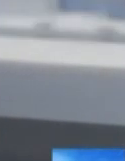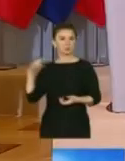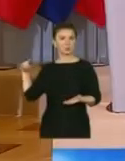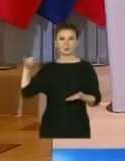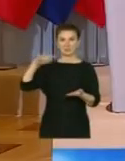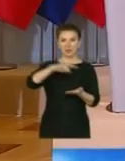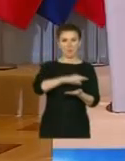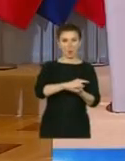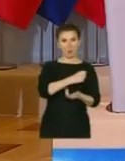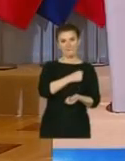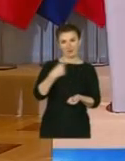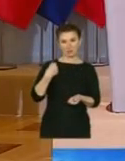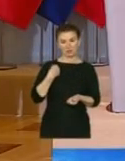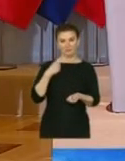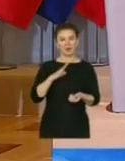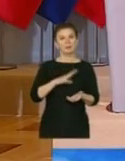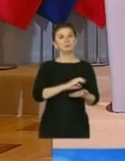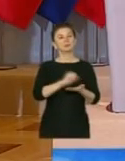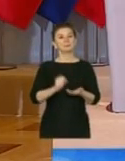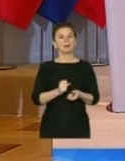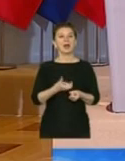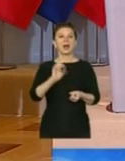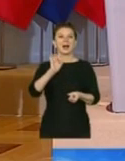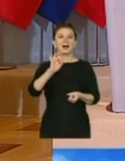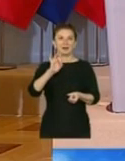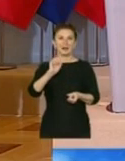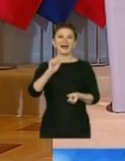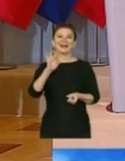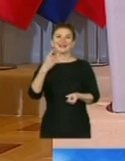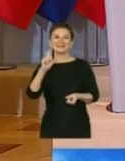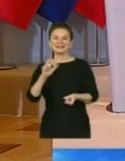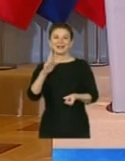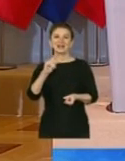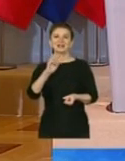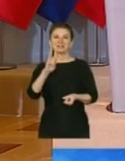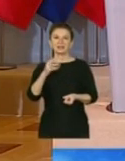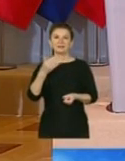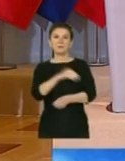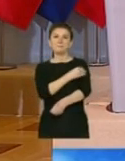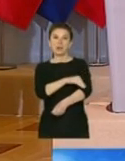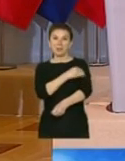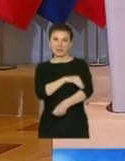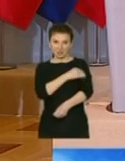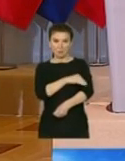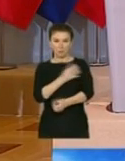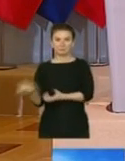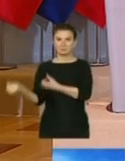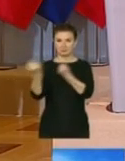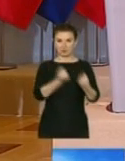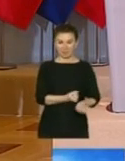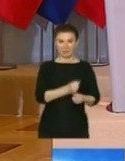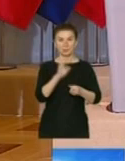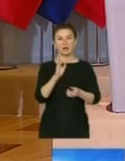lotniczą. Następnie zostanie przejęty przez Agencję Rezerw Materiałowych, konfekcjonowany i przekazany za pośrednictwem